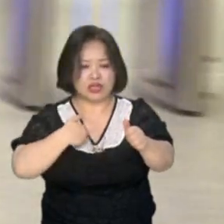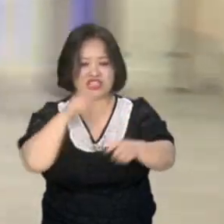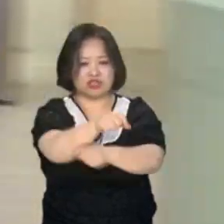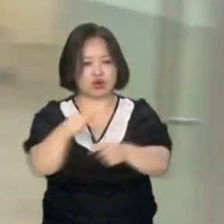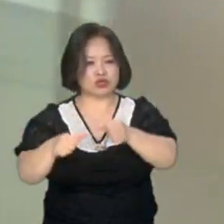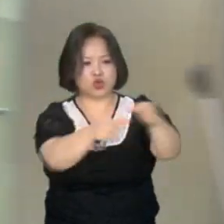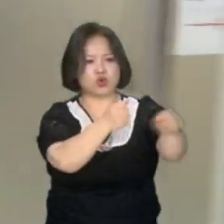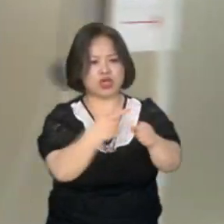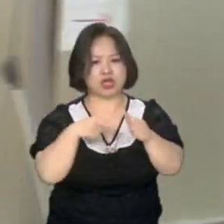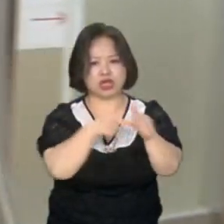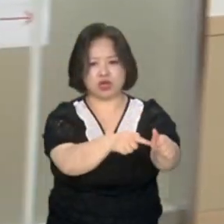강요한 혐의를 받습니다